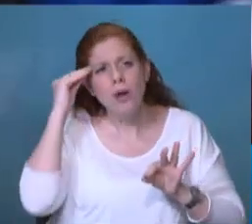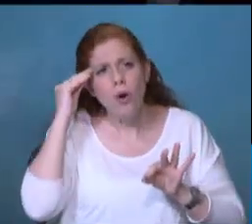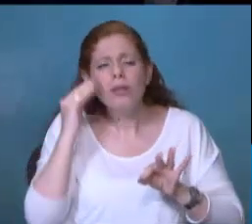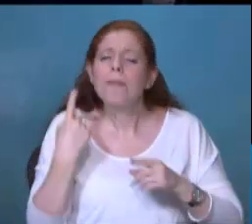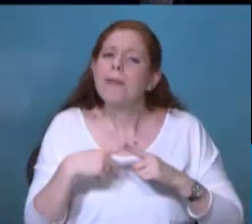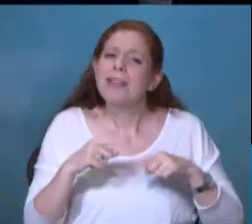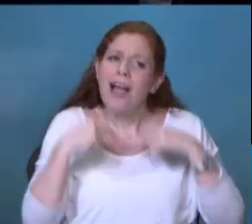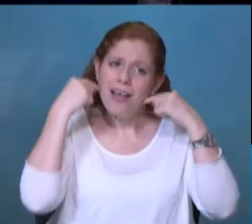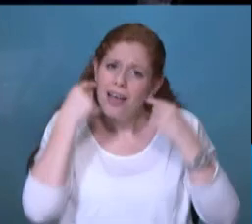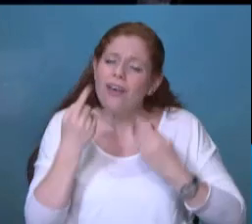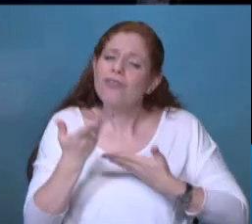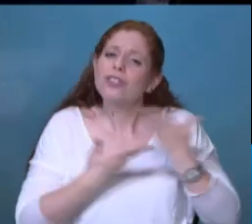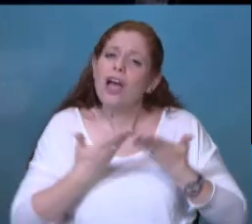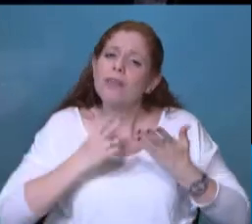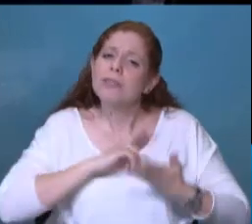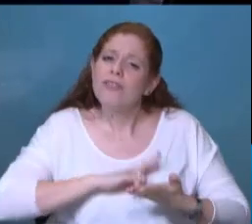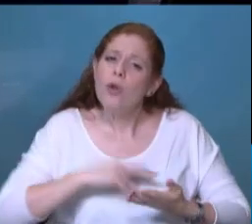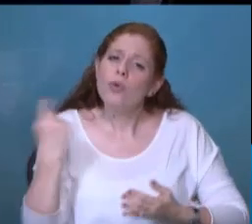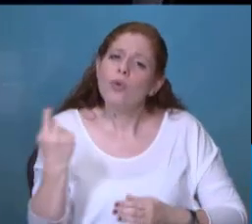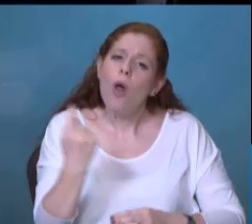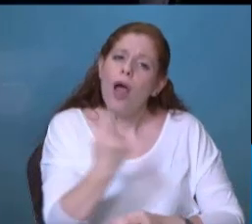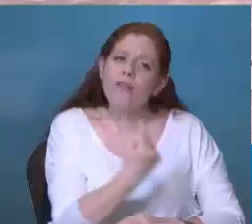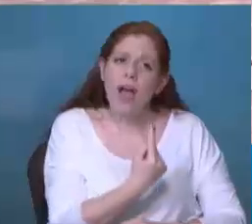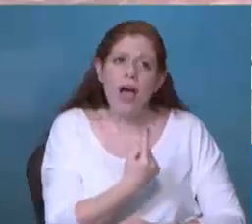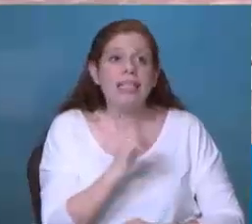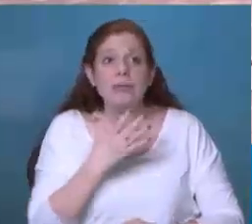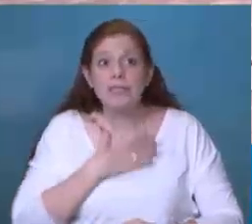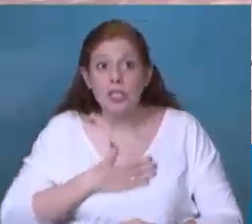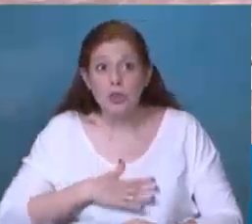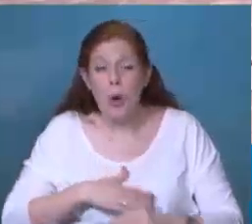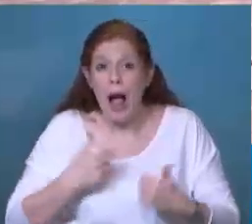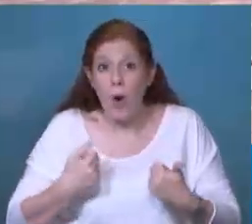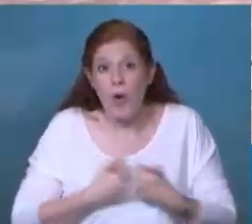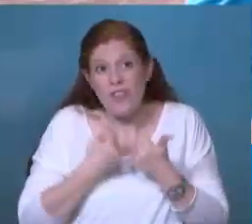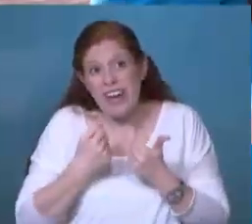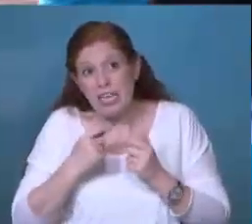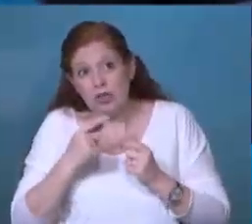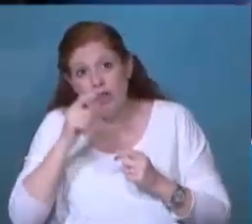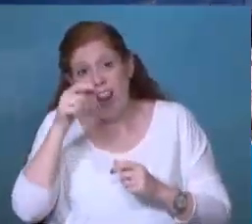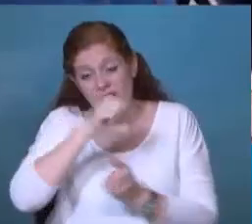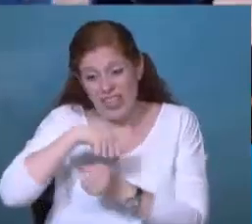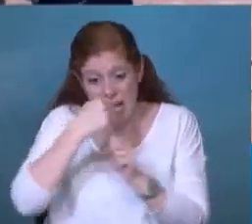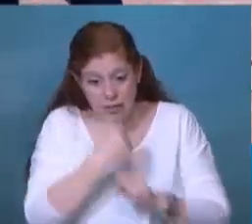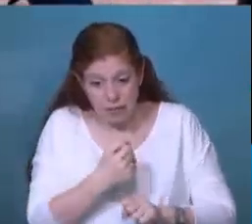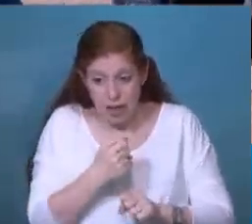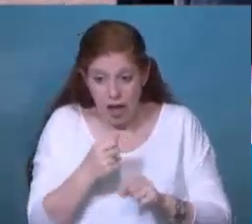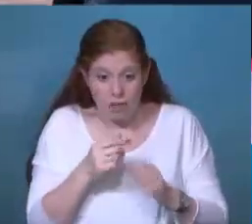לחייך ולשרת בסבלנות כל תייר ותייר. אם תרצו, הקונפליקט של ונציה באדם